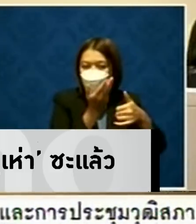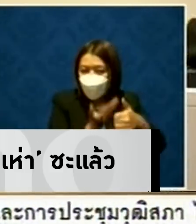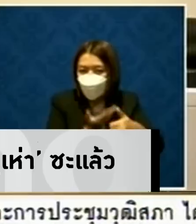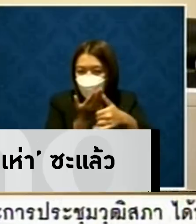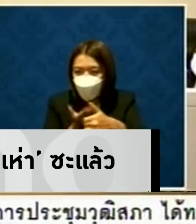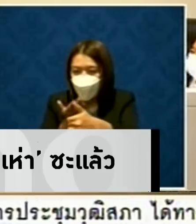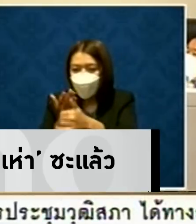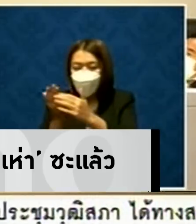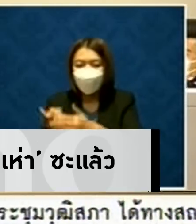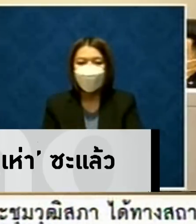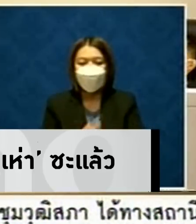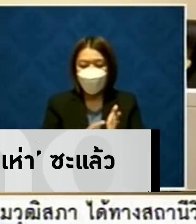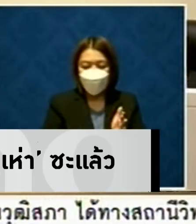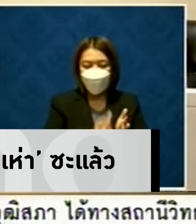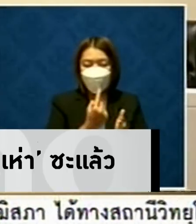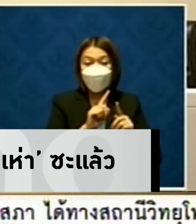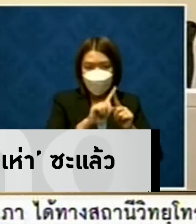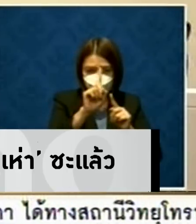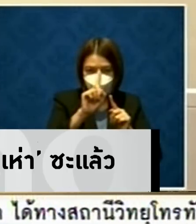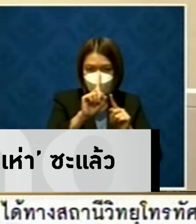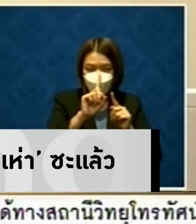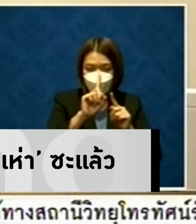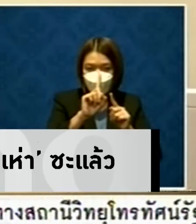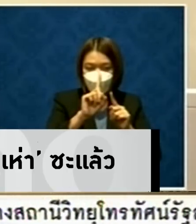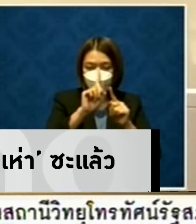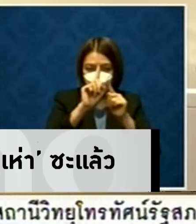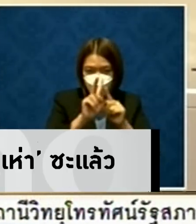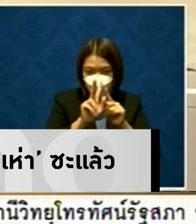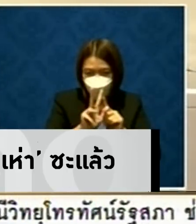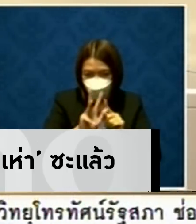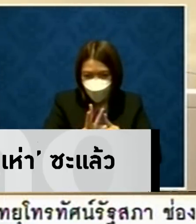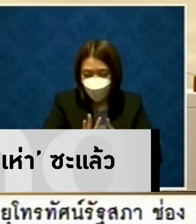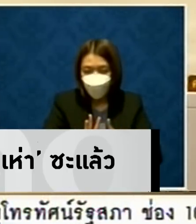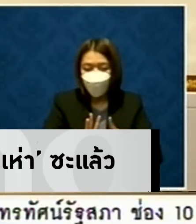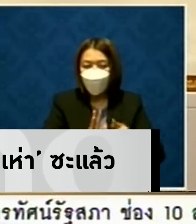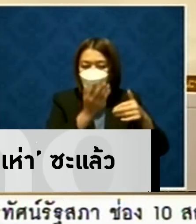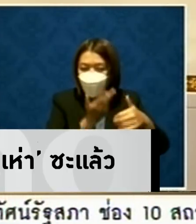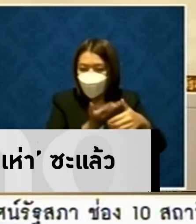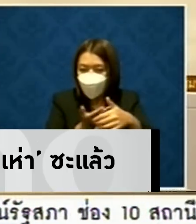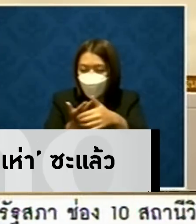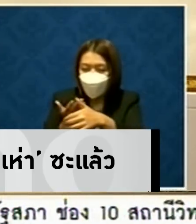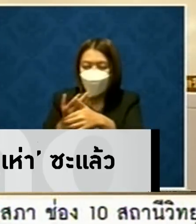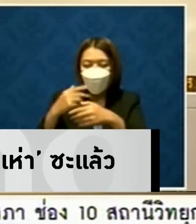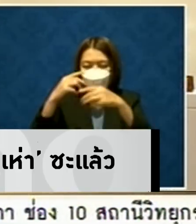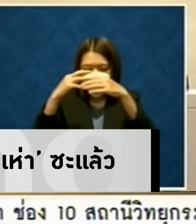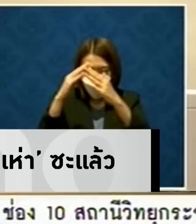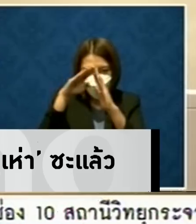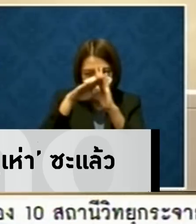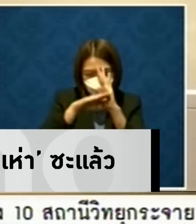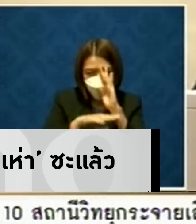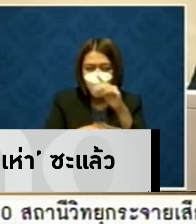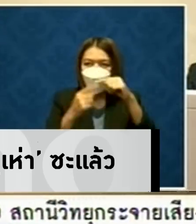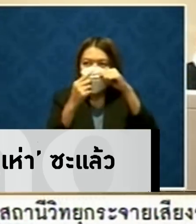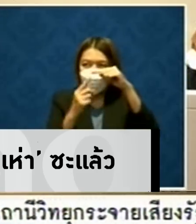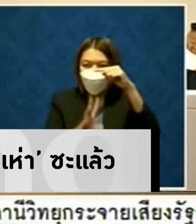you อย่างเงี้ย อนุทินสู ้ๆนกเลยเนี่ยความเครียดของอนุทิน แต่ว่าในการลงมติครั้